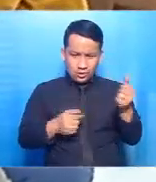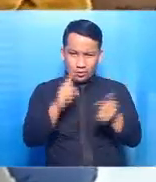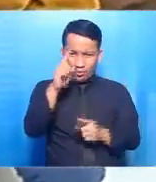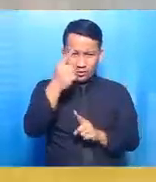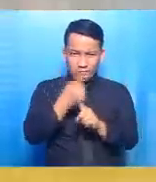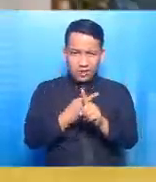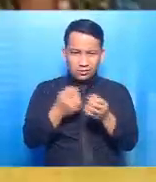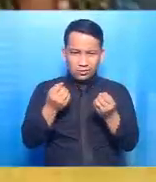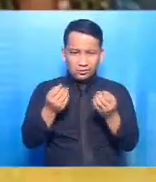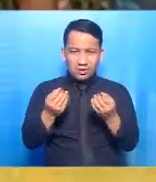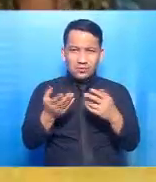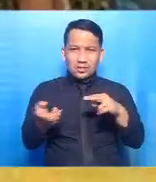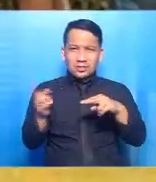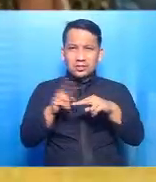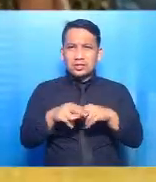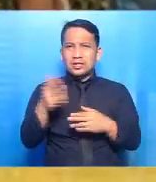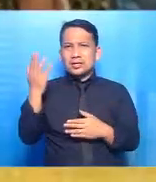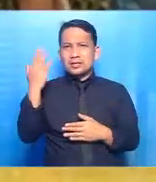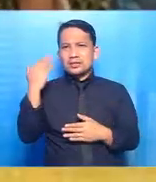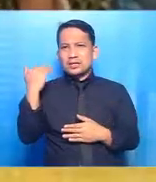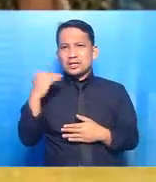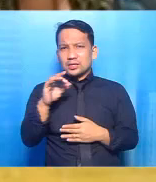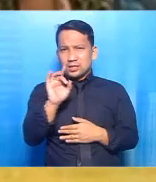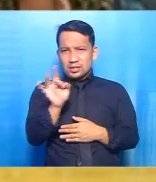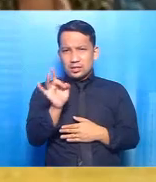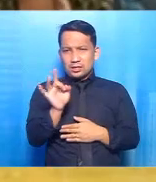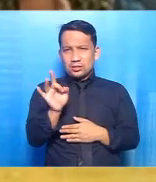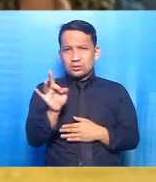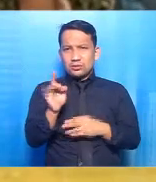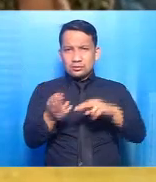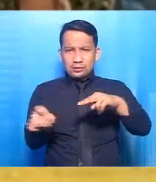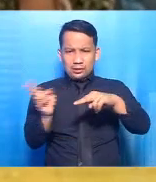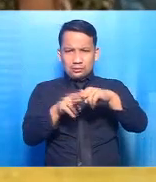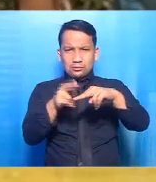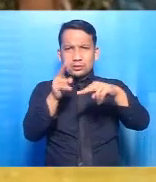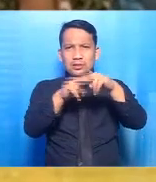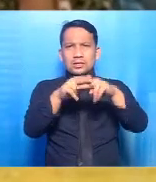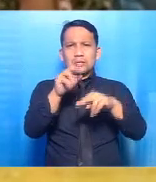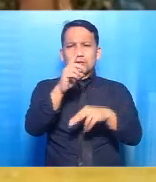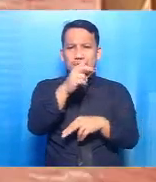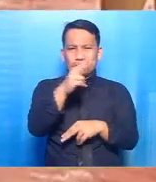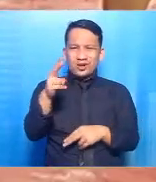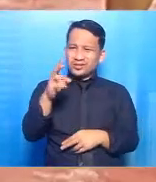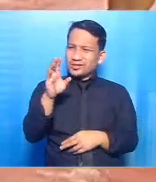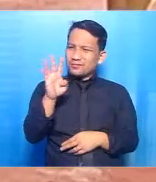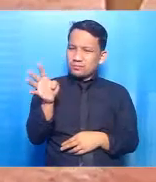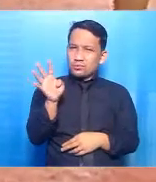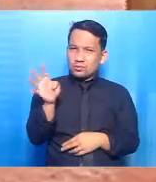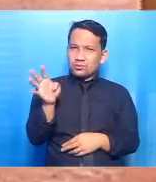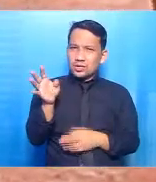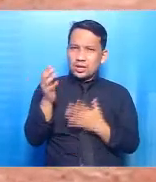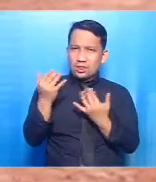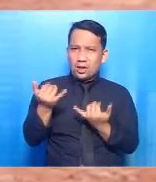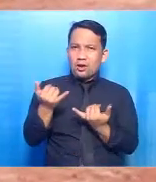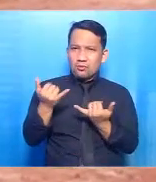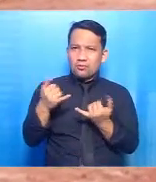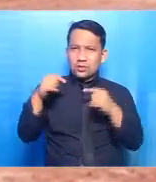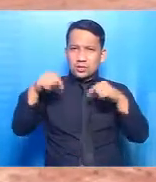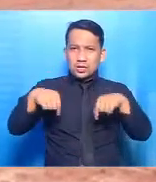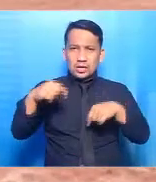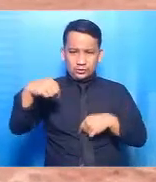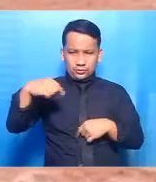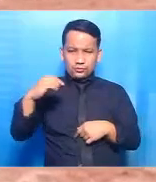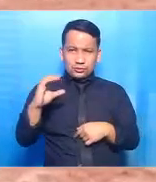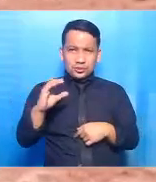buwan. Mula kasi sa 80 lamang noong Pebrero, ngayon 240 na ang nagdadalang COVID-19 cases sa